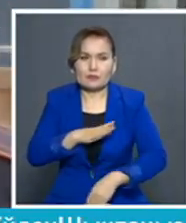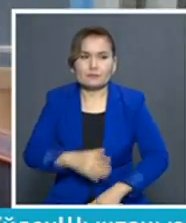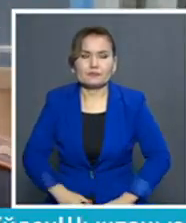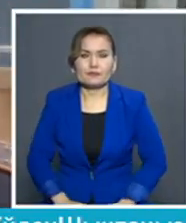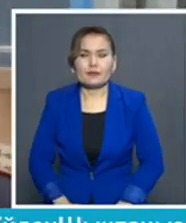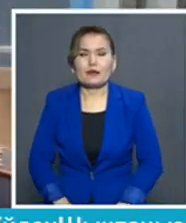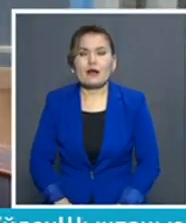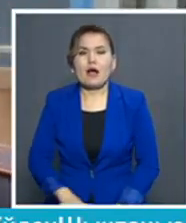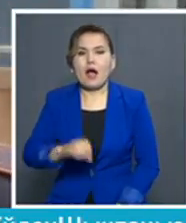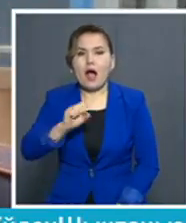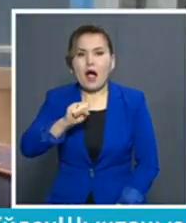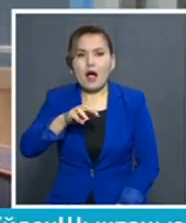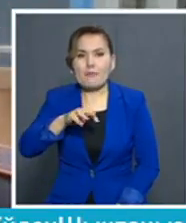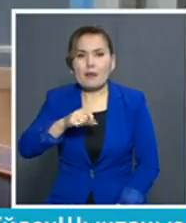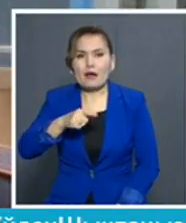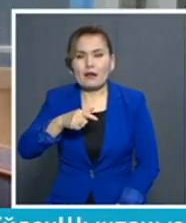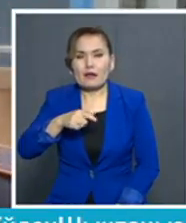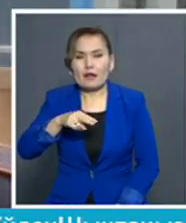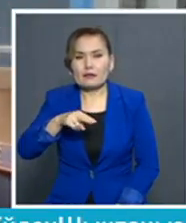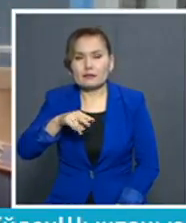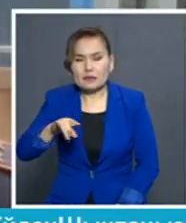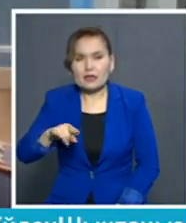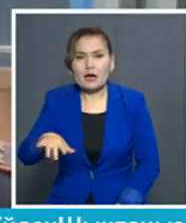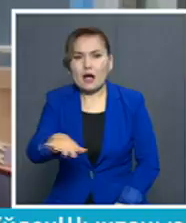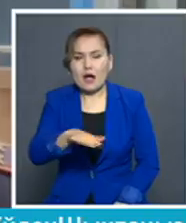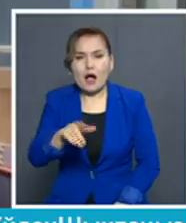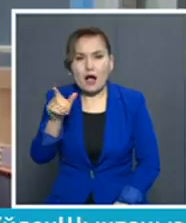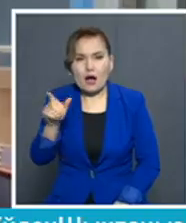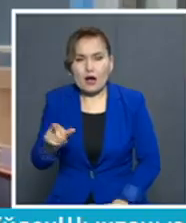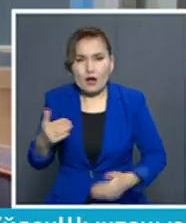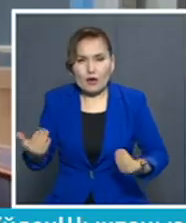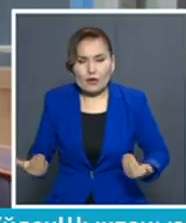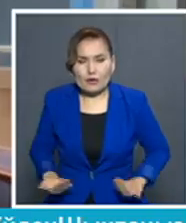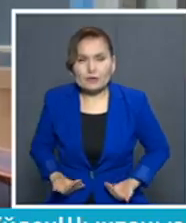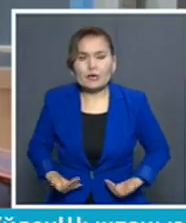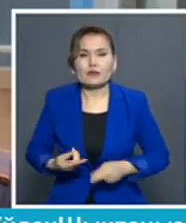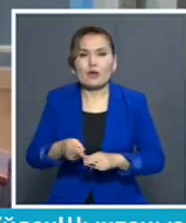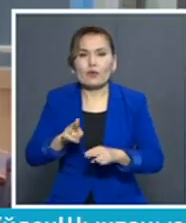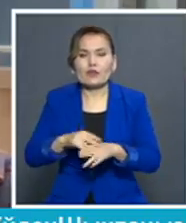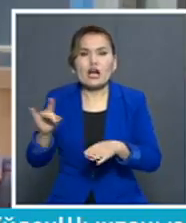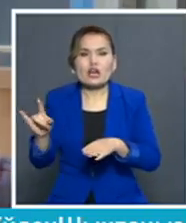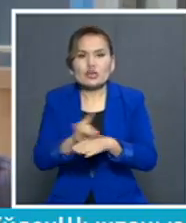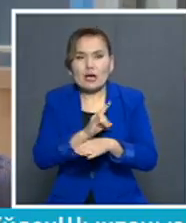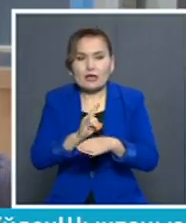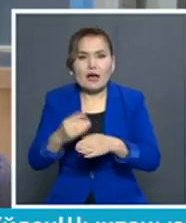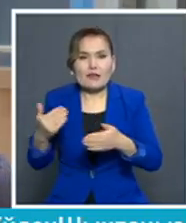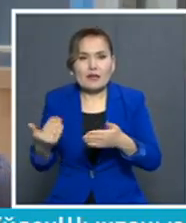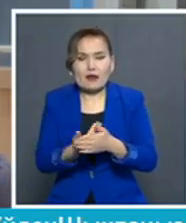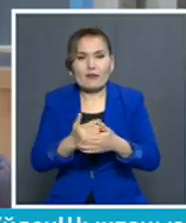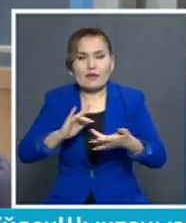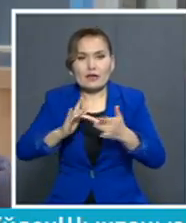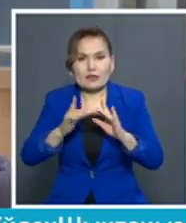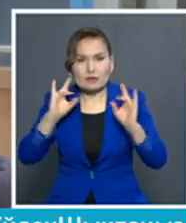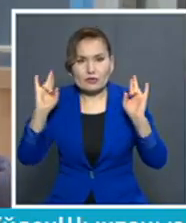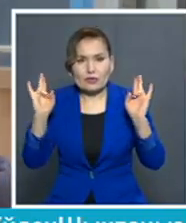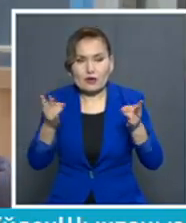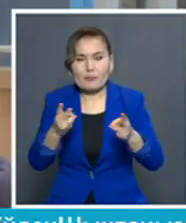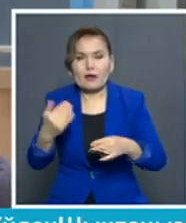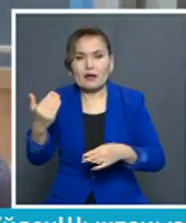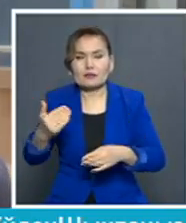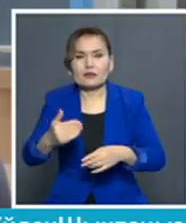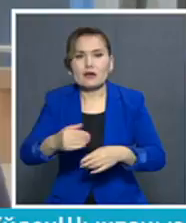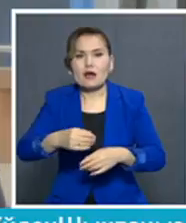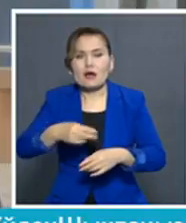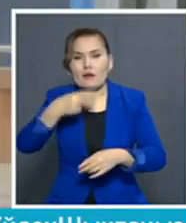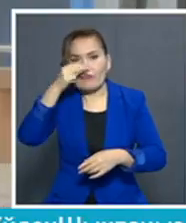Амангелді ауданының тұрғыны қамауға алу түрінде төтенше жағдай кезінде жалған мәліметтерді таратқан үшін әкімшілік жауапқа